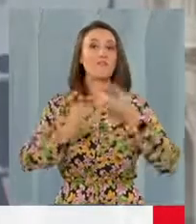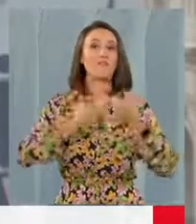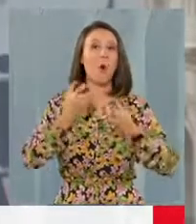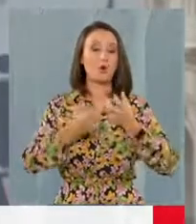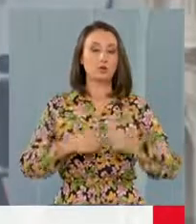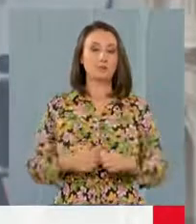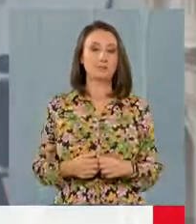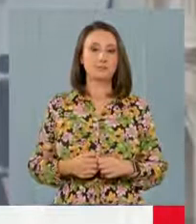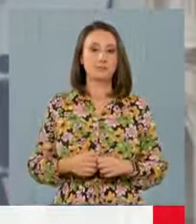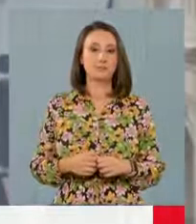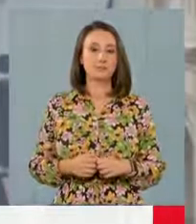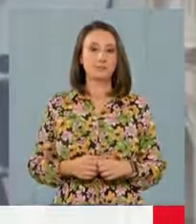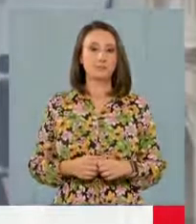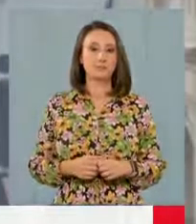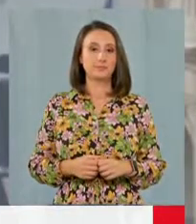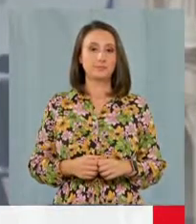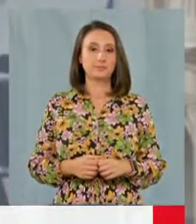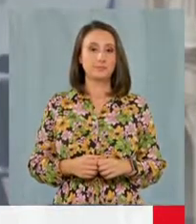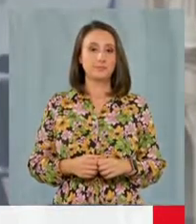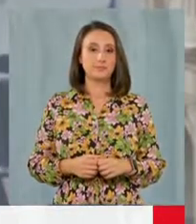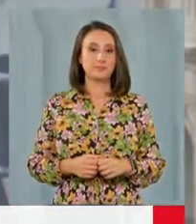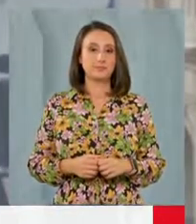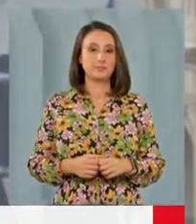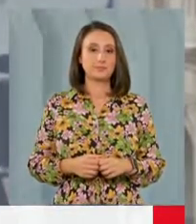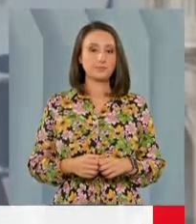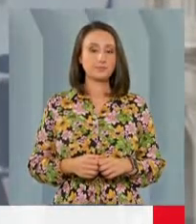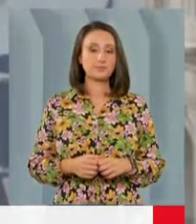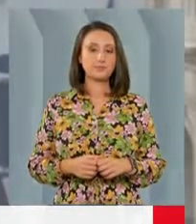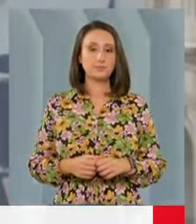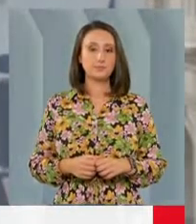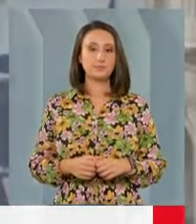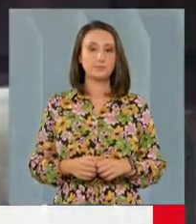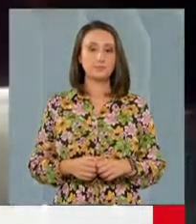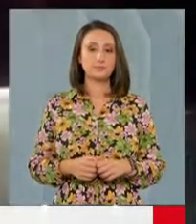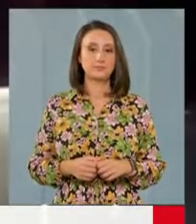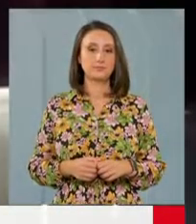tirul se afla în mers între localitățile Avrig și Porumbacu de Jos județul Sibiu